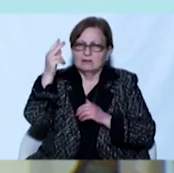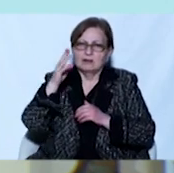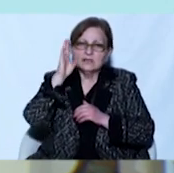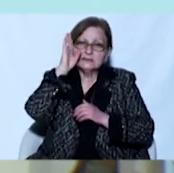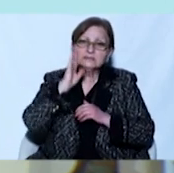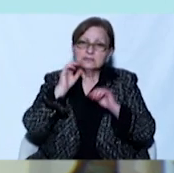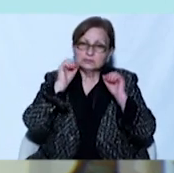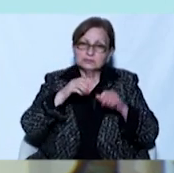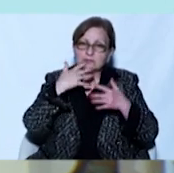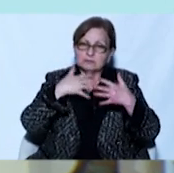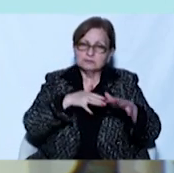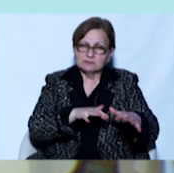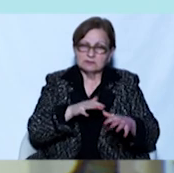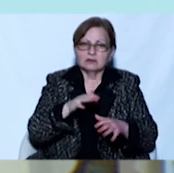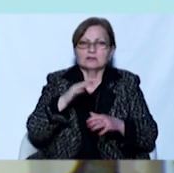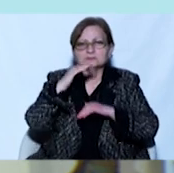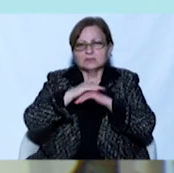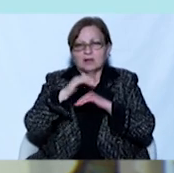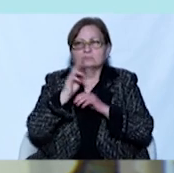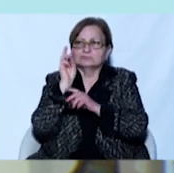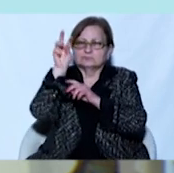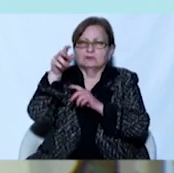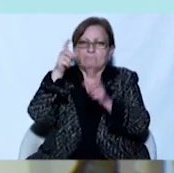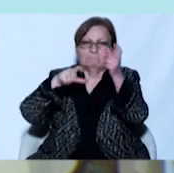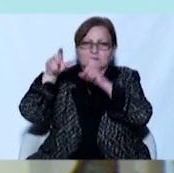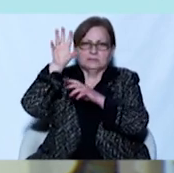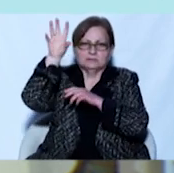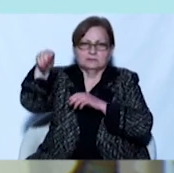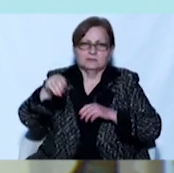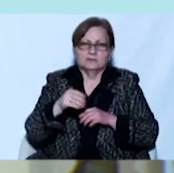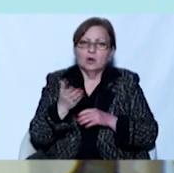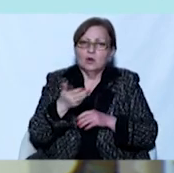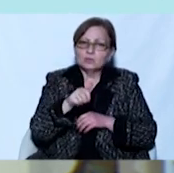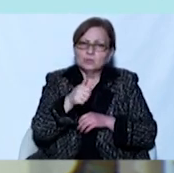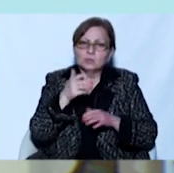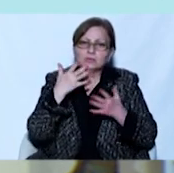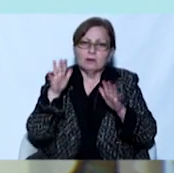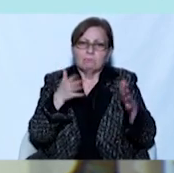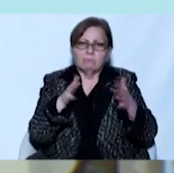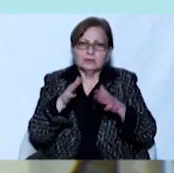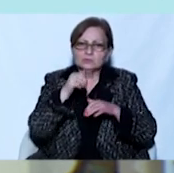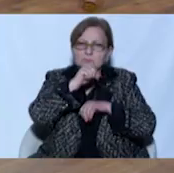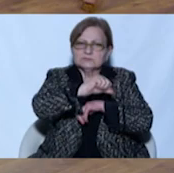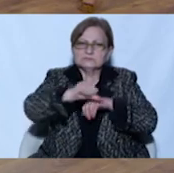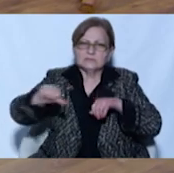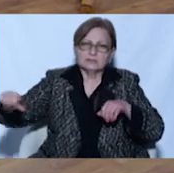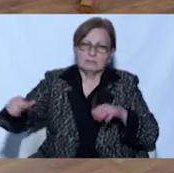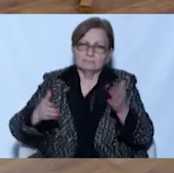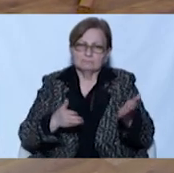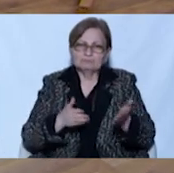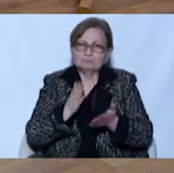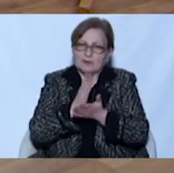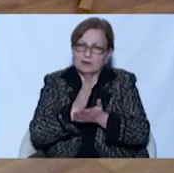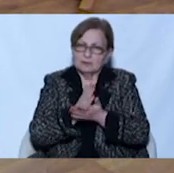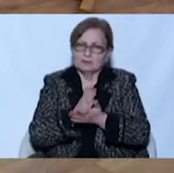იყო, საღამოს მთაზე. როგორია ბათუმის სანაპირო? ბათუმის სანაპირო